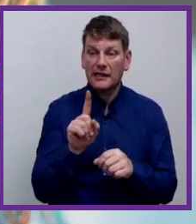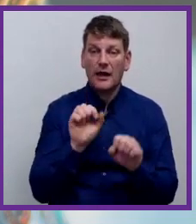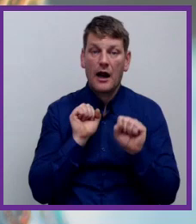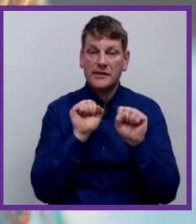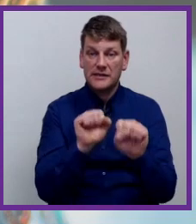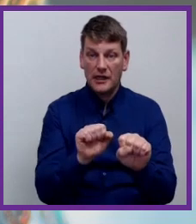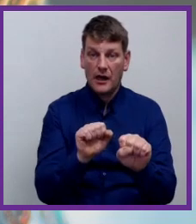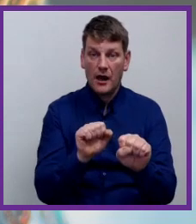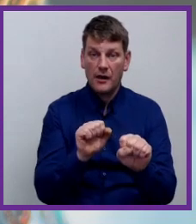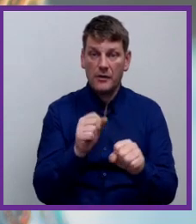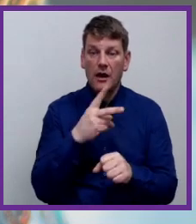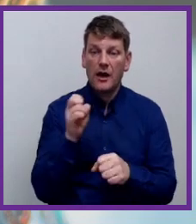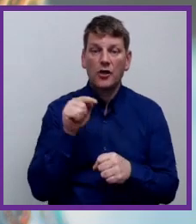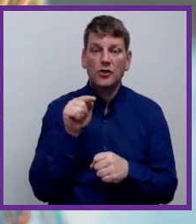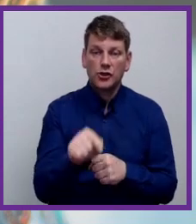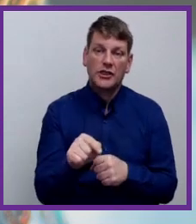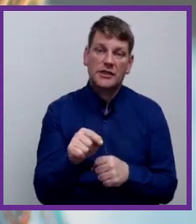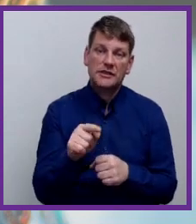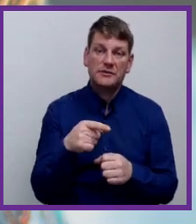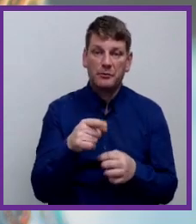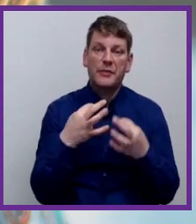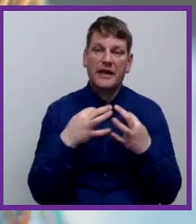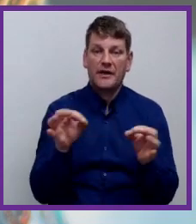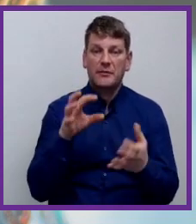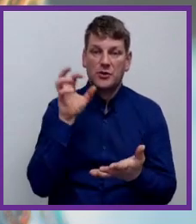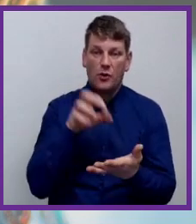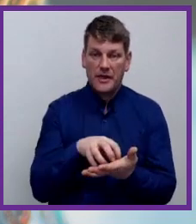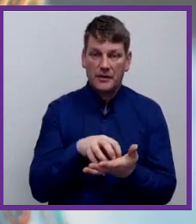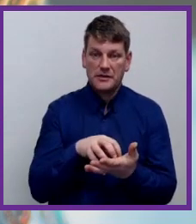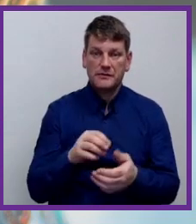aizsargājama kā šīs te, tā teikt, brīvības objekts.